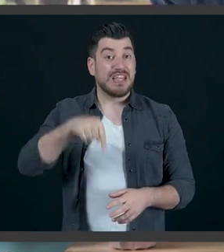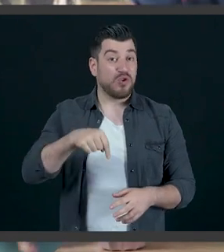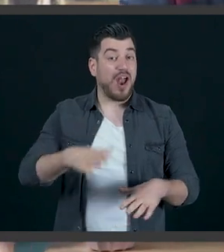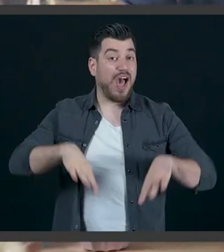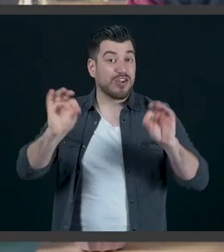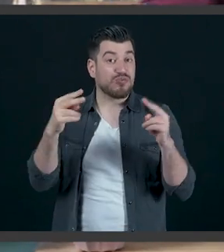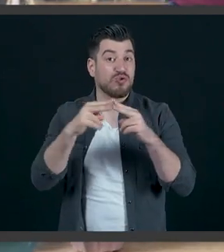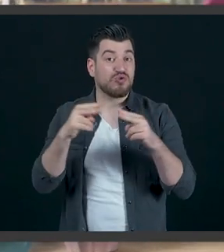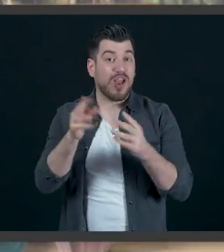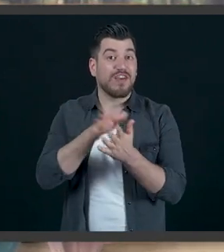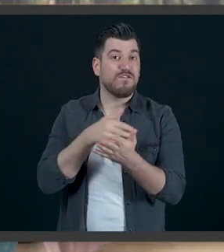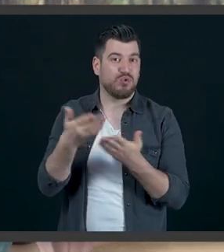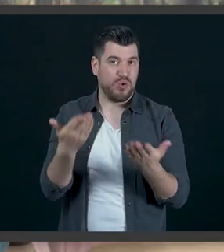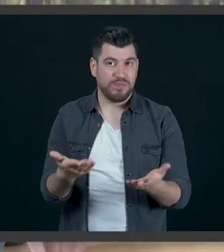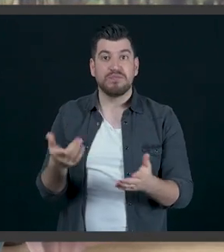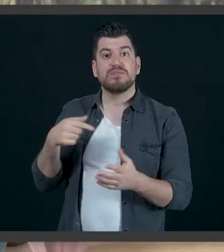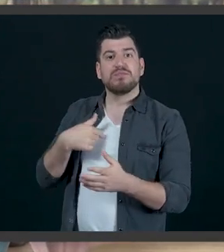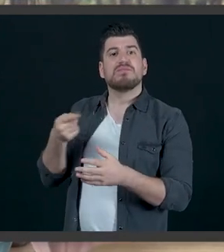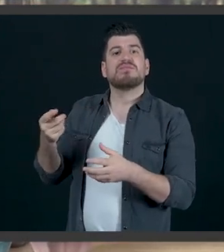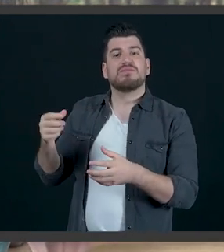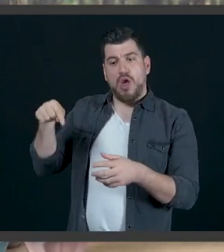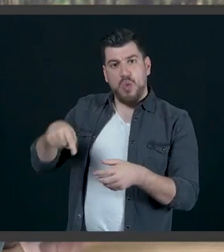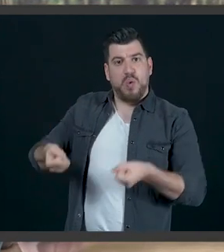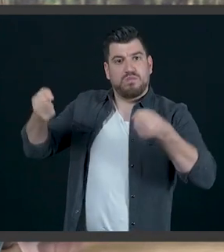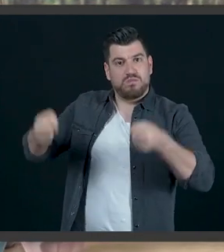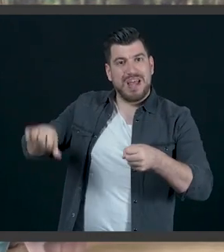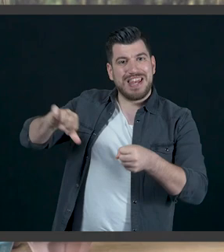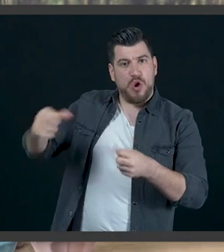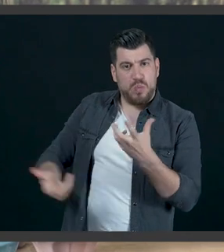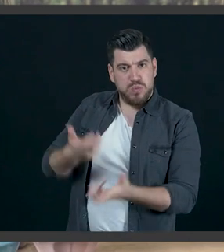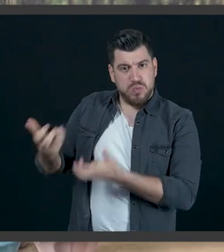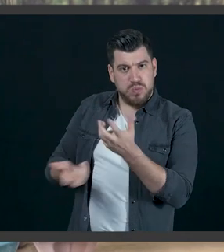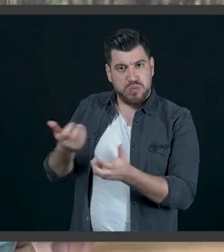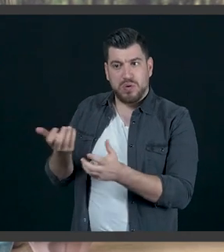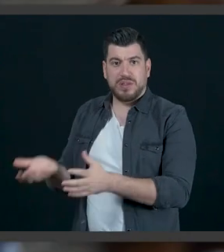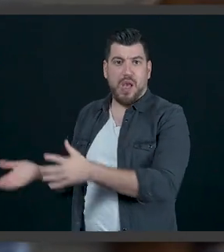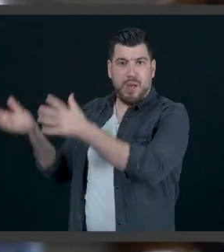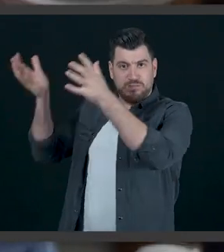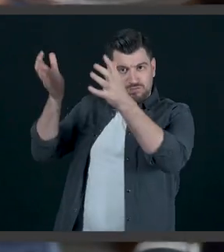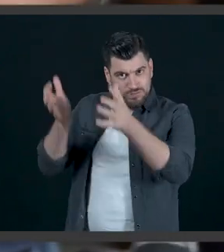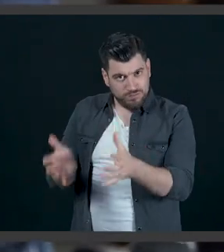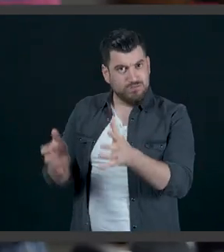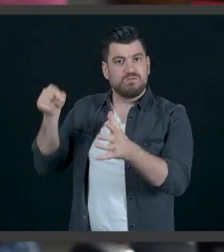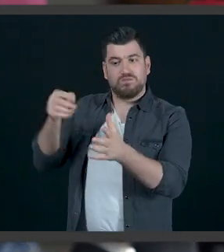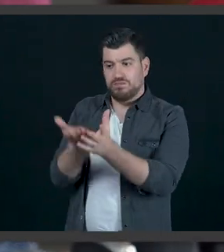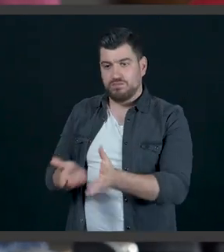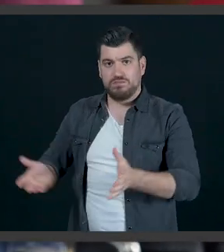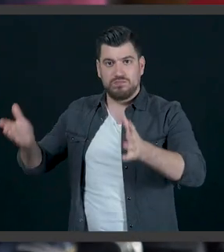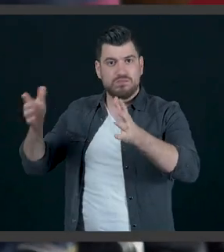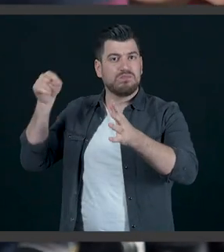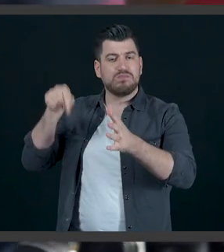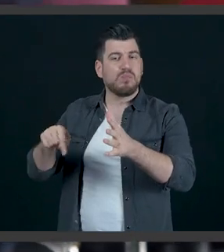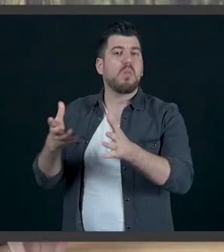σοκολάτα και το βούτυρο. Εδώ έχω ένα μπεν-μαρί. Μπεν-μαρί ουσιαστικά είναι μια κατσαρόλα με βραστό νερό μέσα, βράζει το νερό. Έχω από